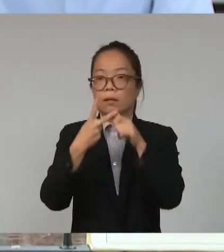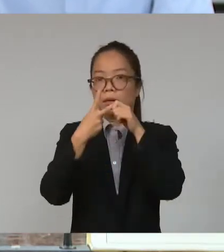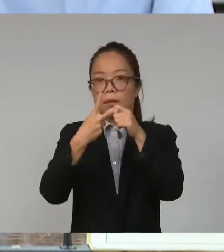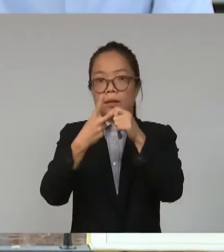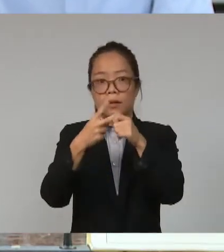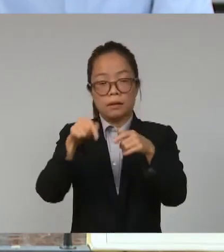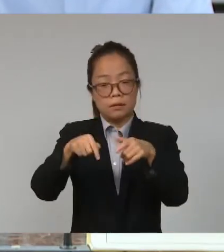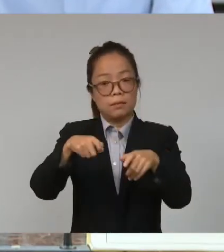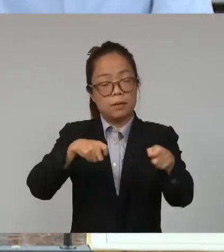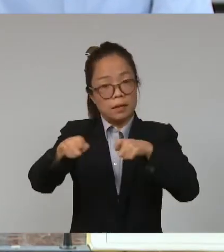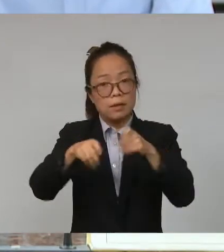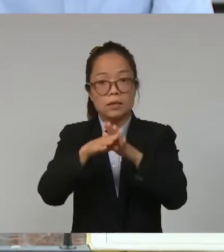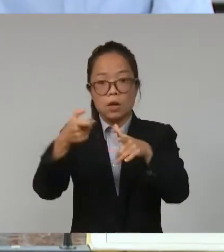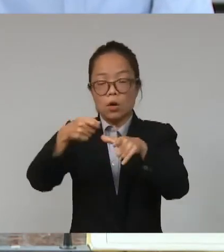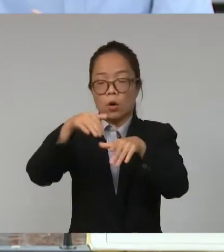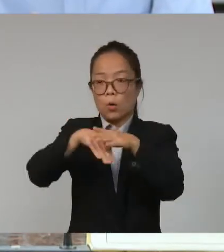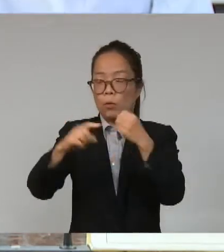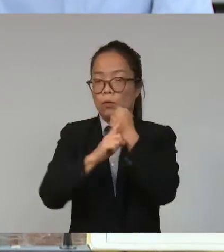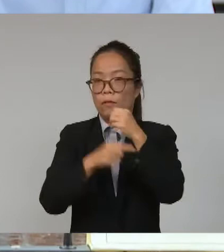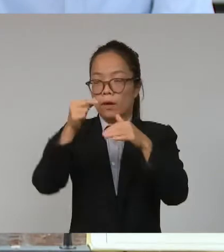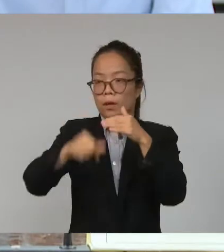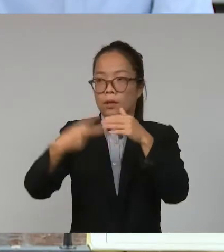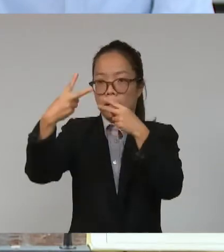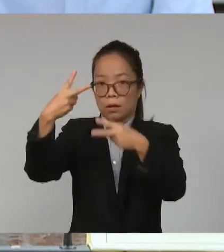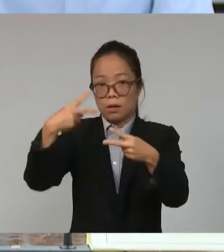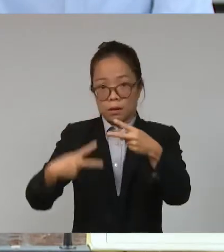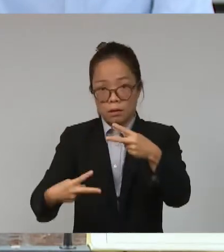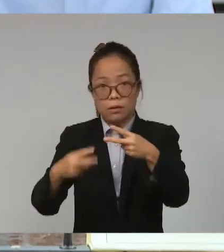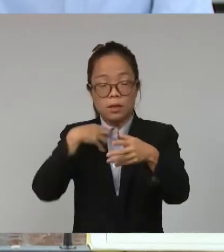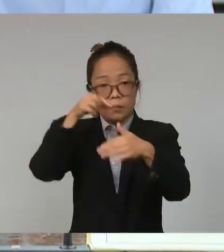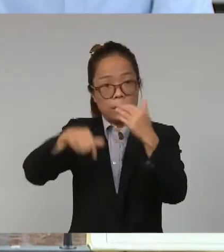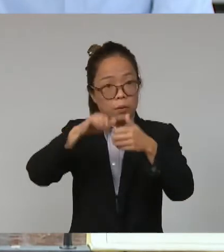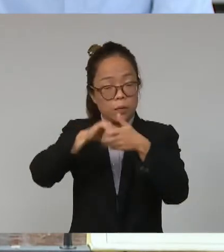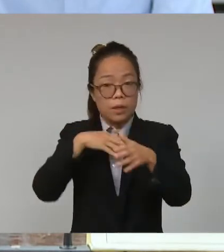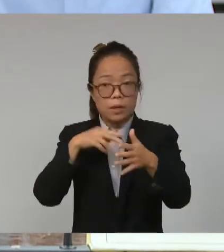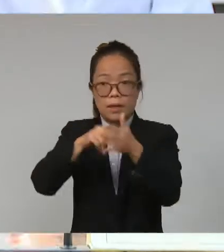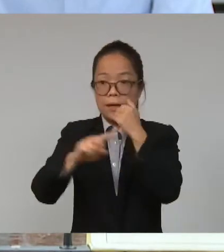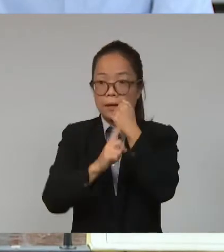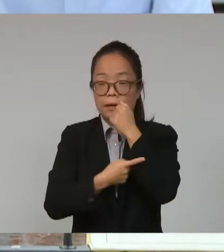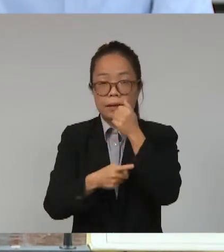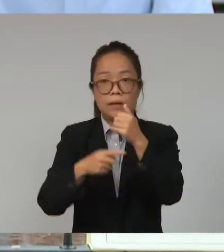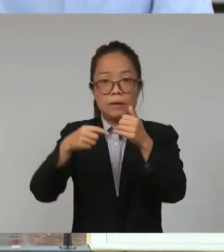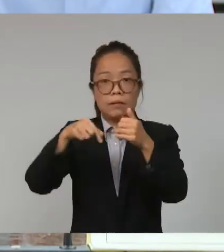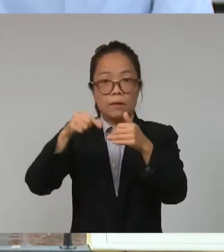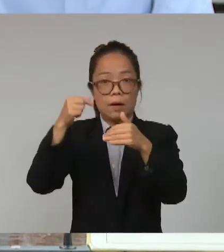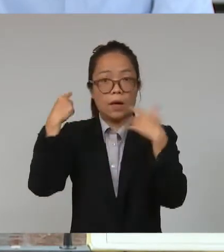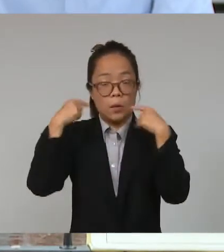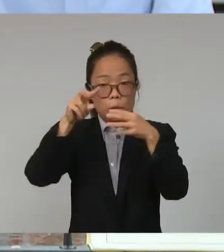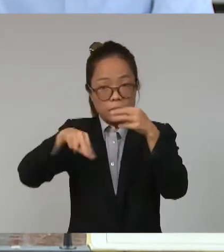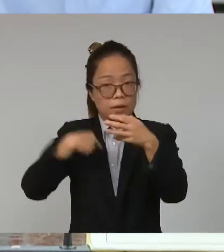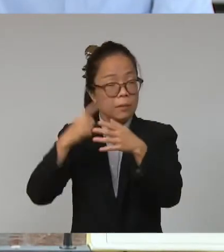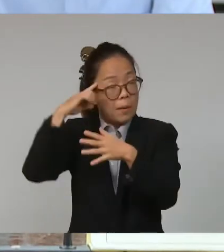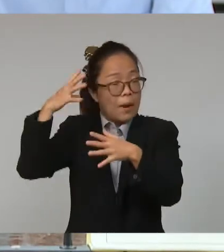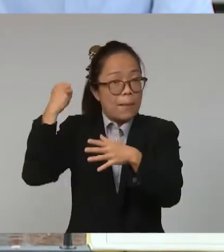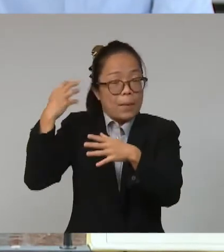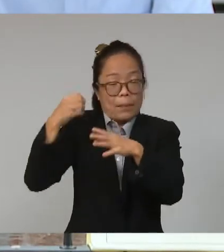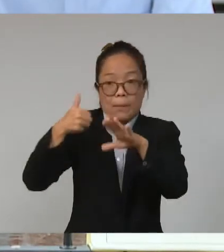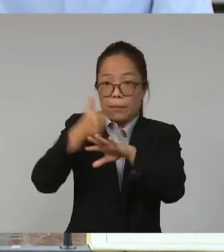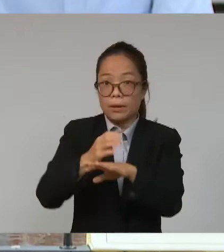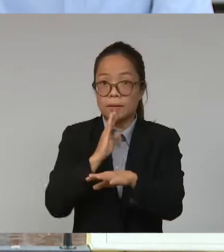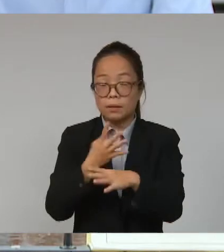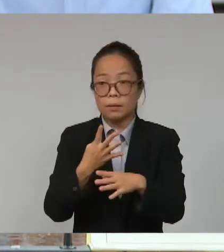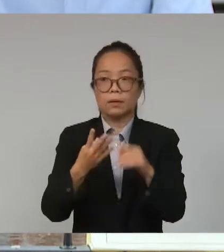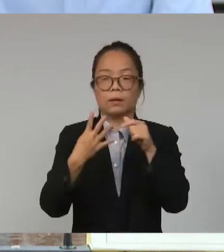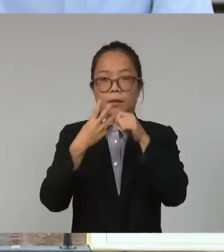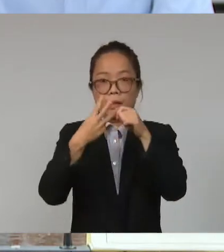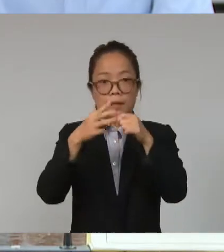否属于公投法之第二条第二项第二款规定之立法原则之创制；三、本案是否提案